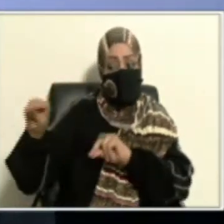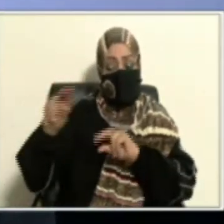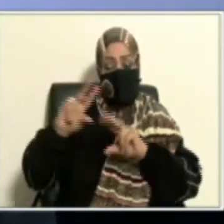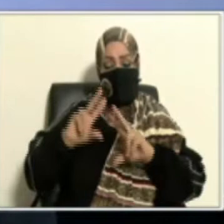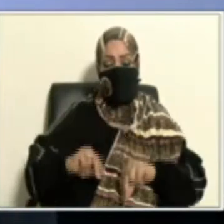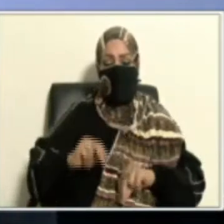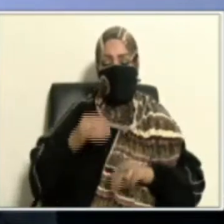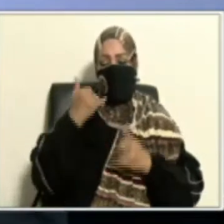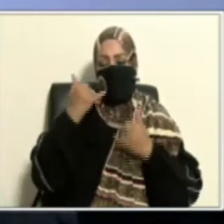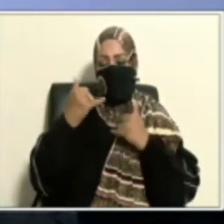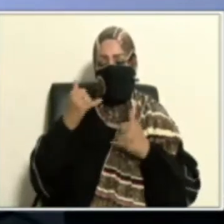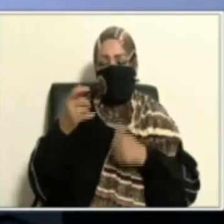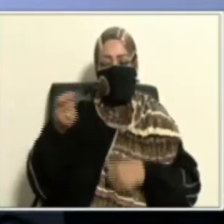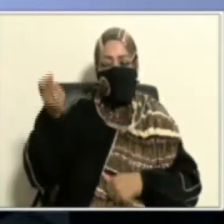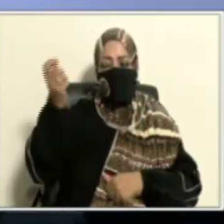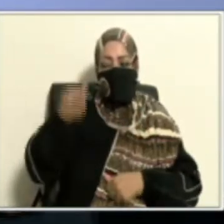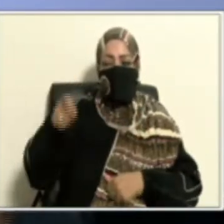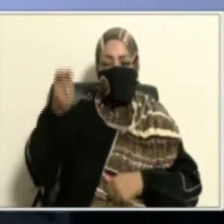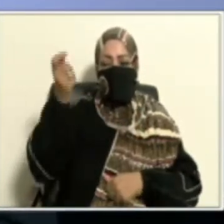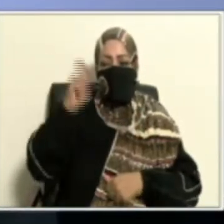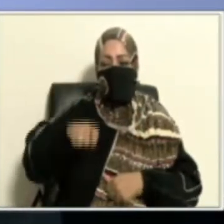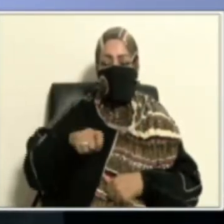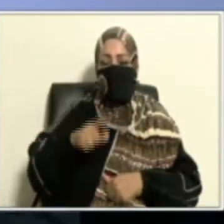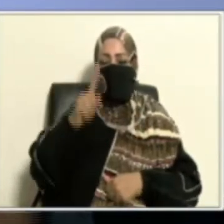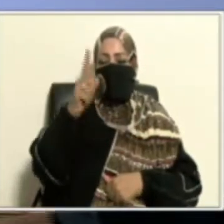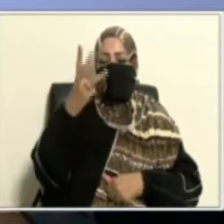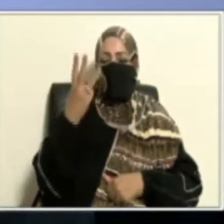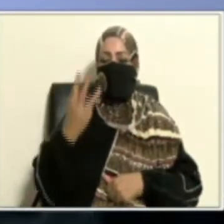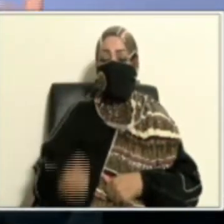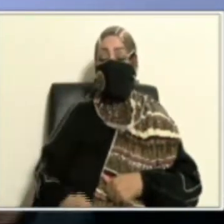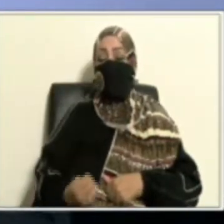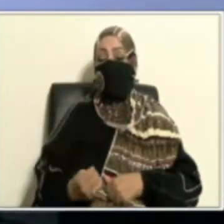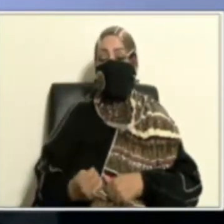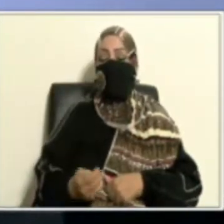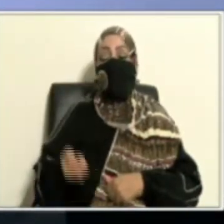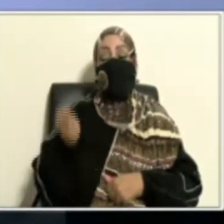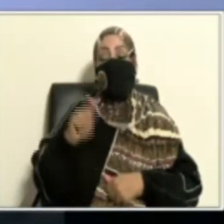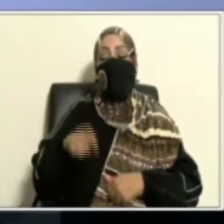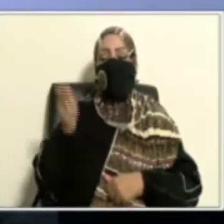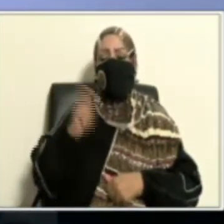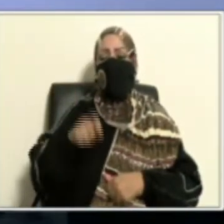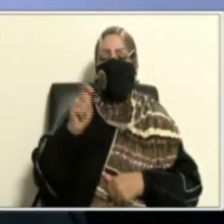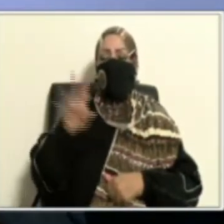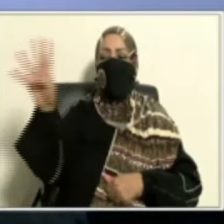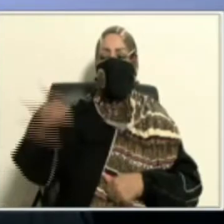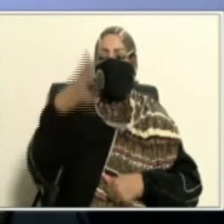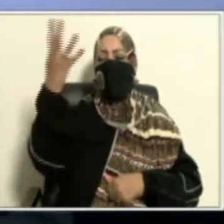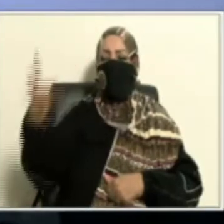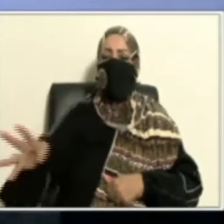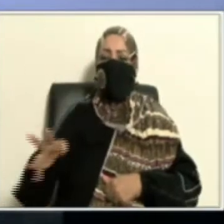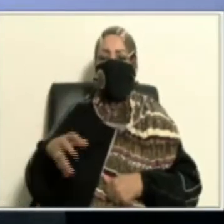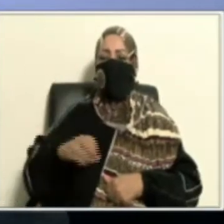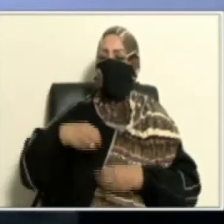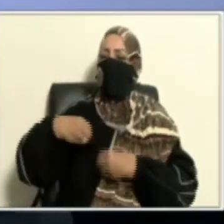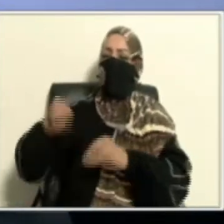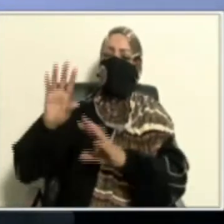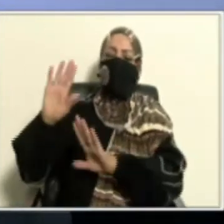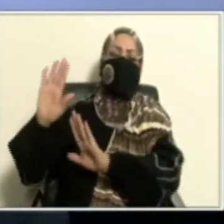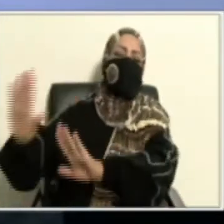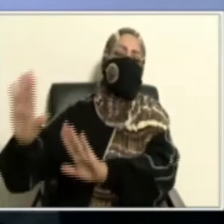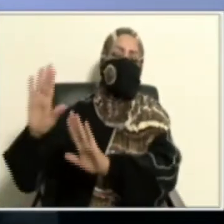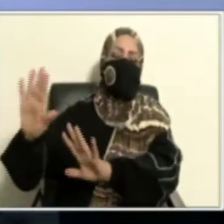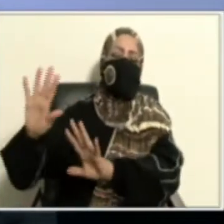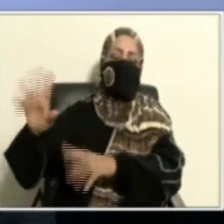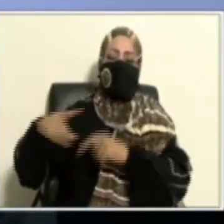البيع، بمعنى كان هي بألف وهو باع لي بألف واربعمية وألف وخمسمية يلغى البيع، لو باع لي بألف ومية وألف وميتين ما